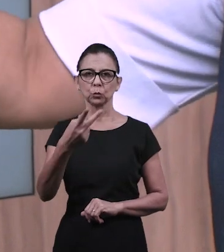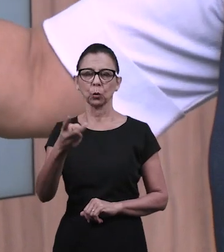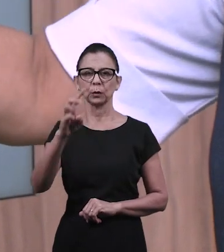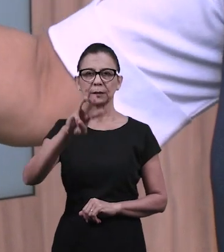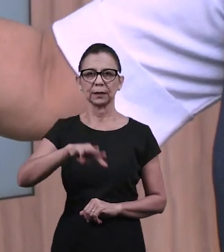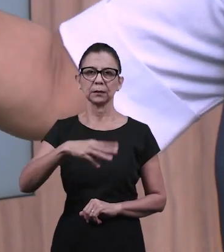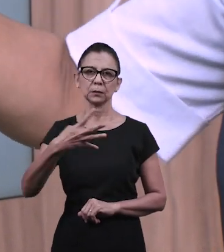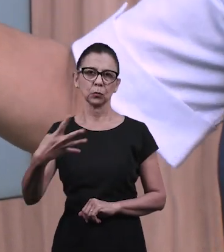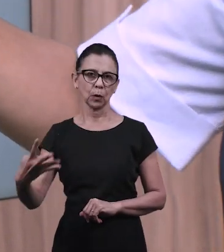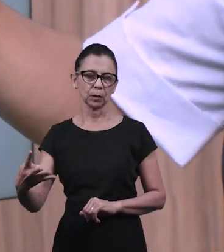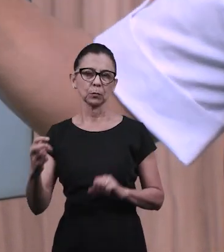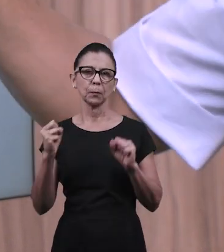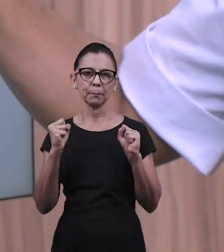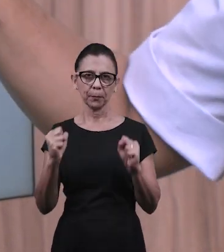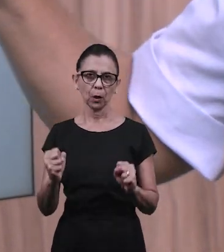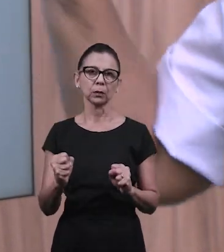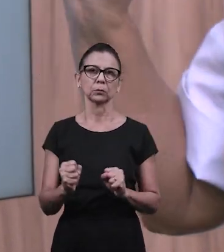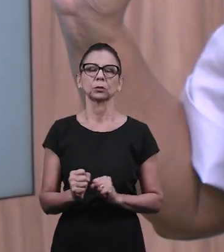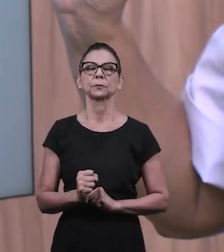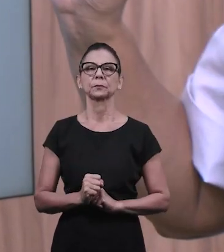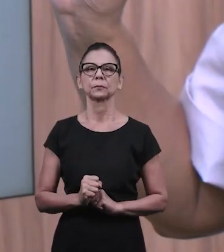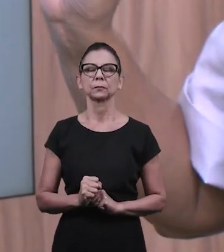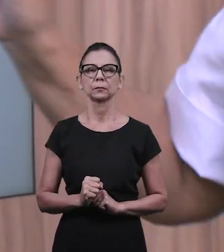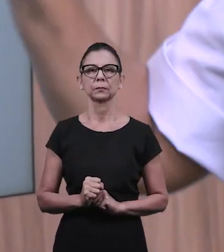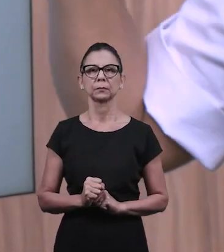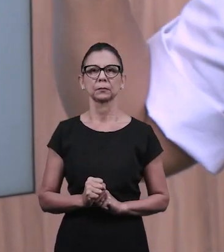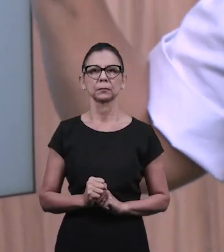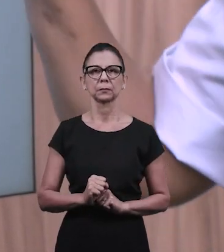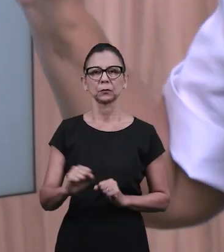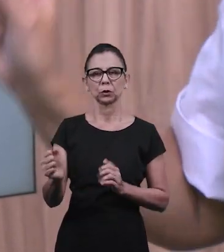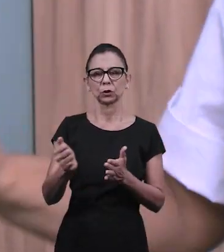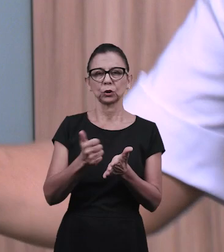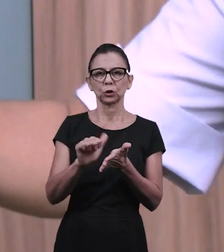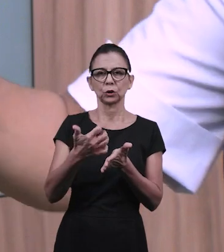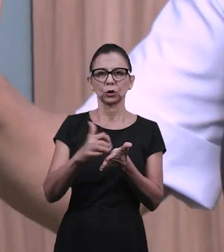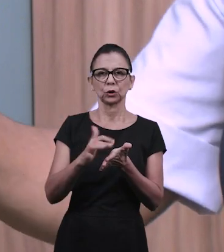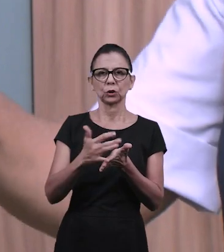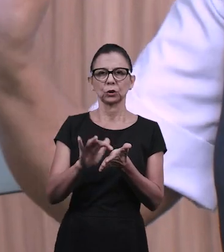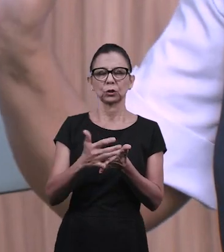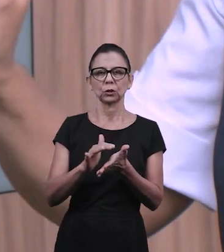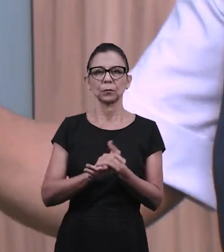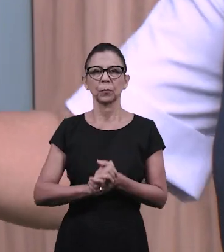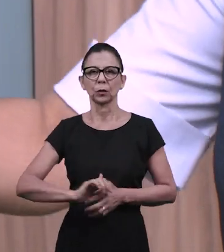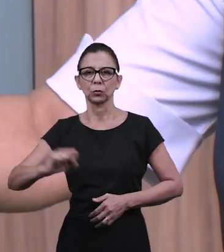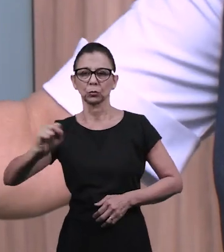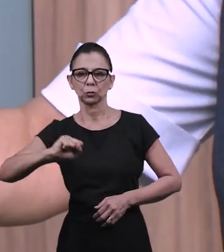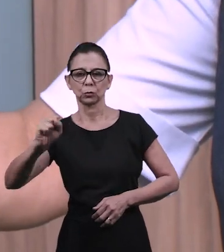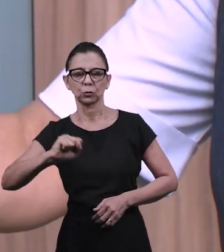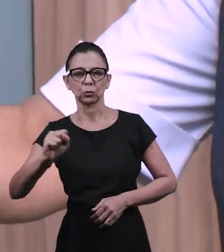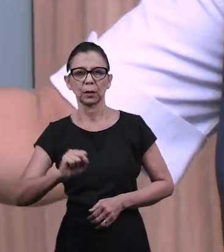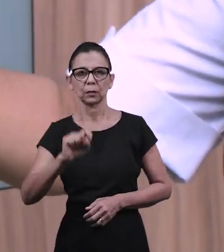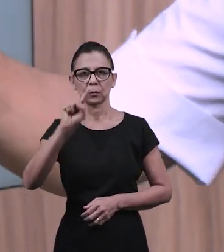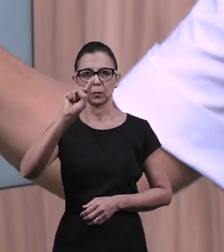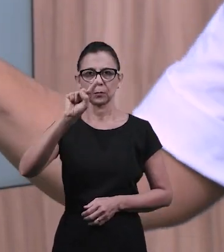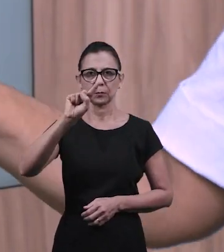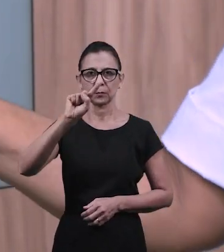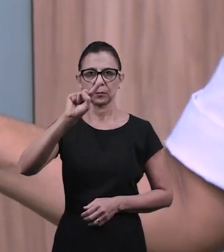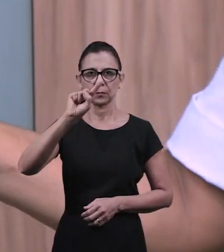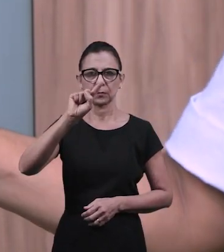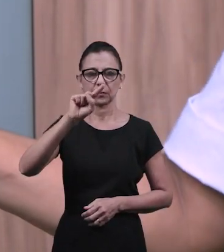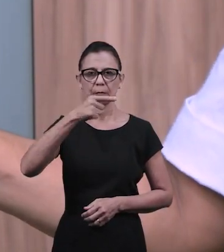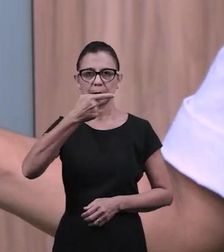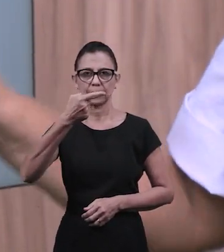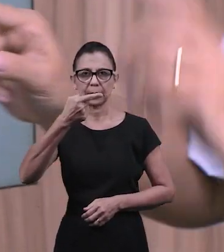1, 2, 3, 4. Et nous pouvons aussi jouer avec le choucalhou au premier,